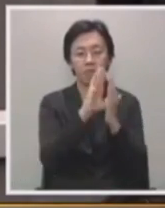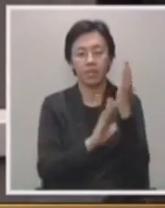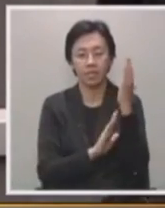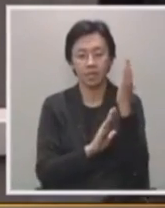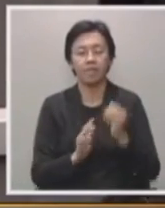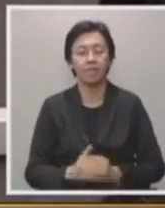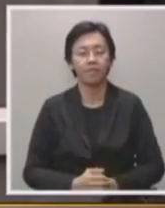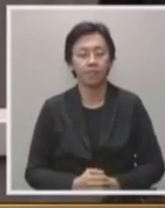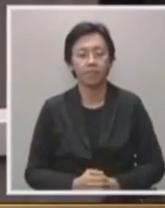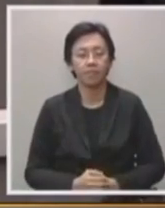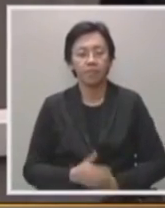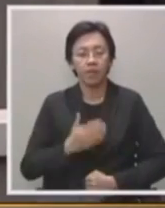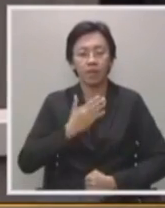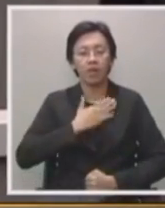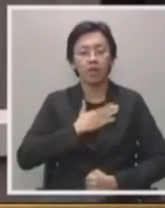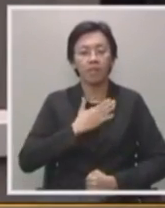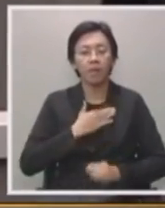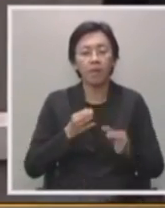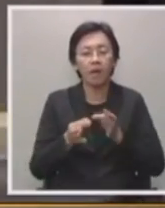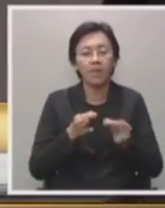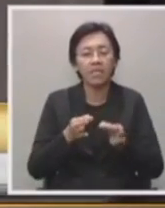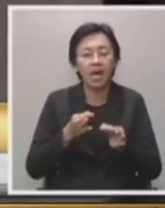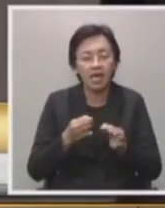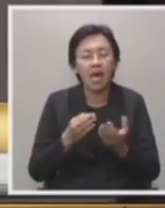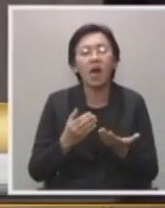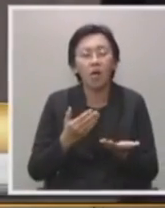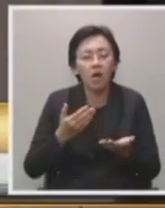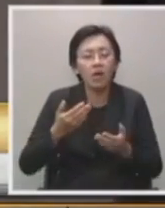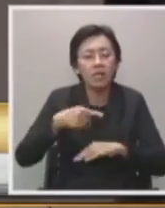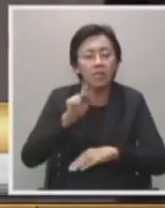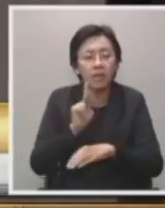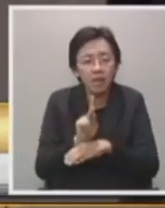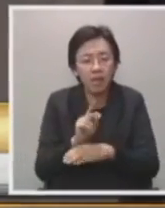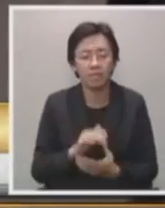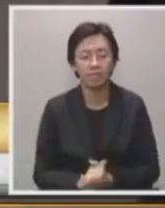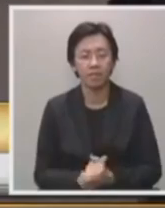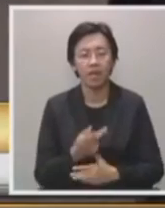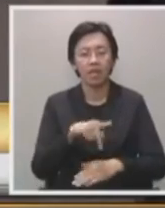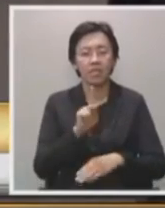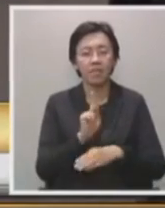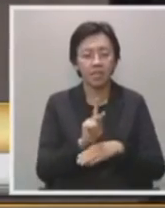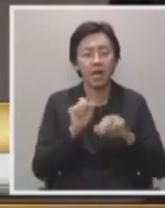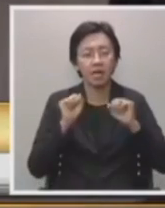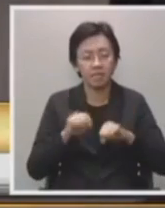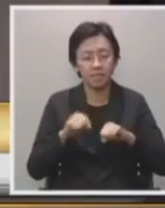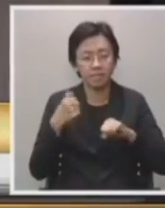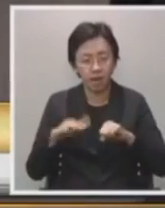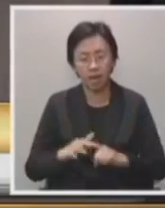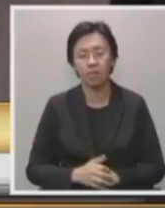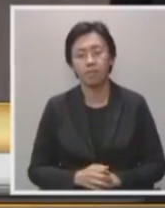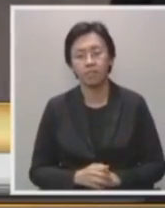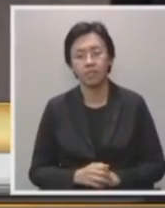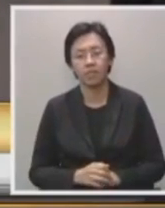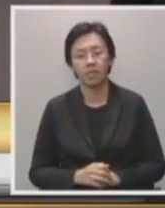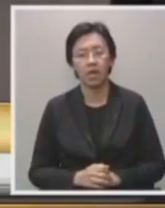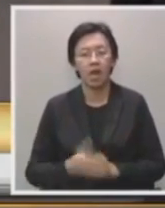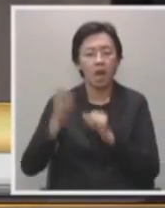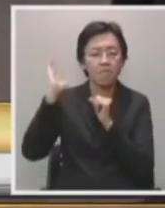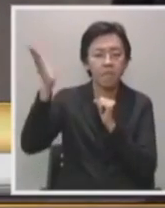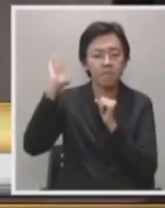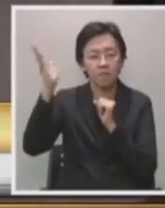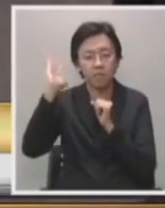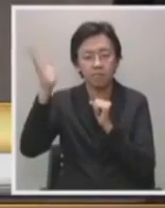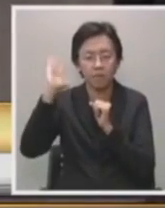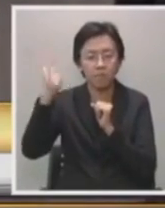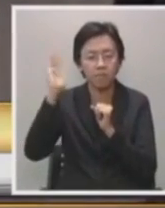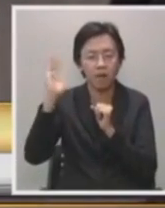ผมจะขออนุญาตเรียนปรึกษาท่านประธานเมื่อสักครู่ท่านประธานได้วินิจฉัยว่าการที่ผู้อภิปรายใ